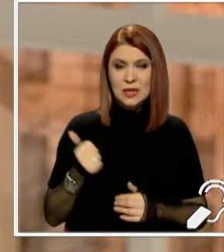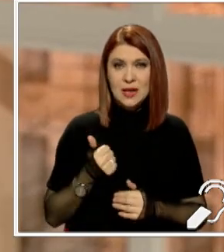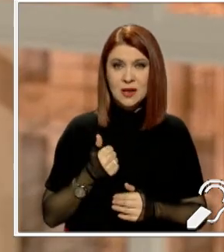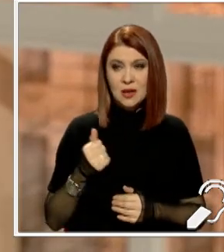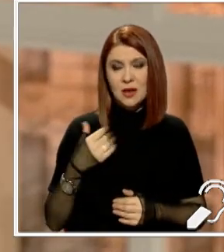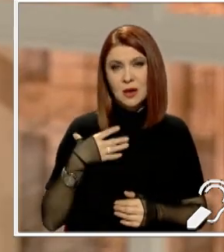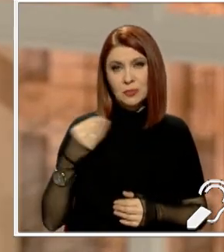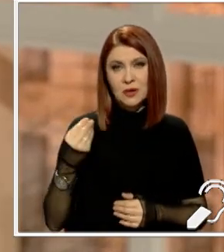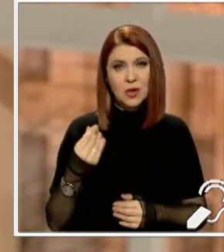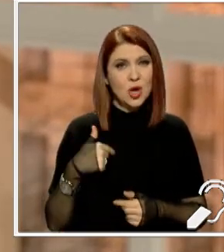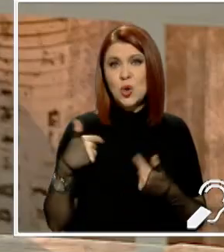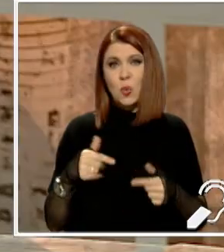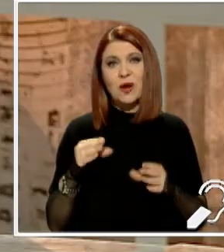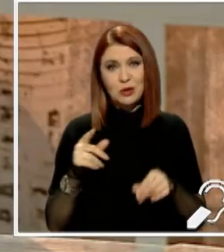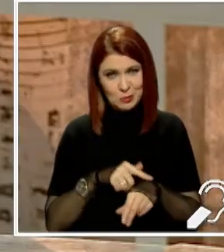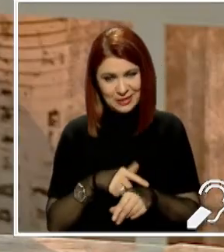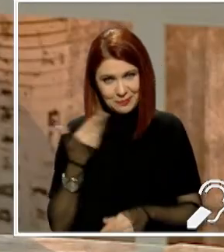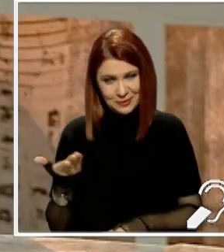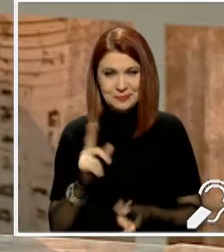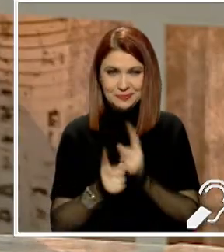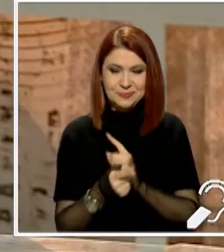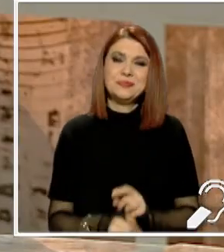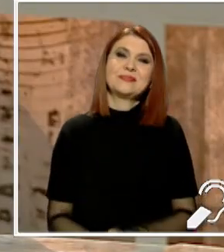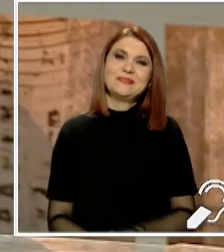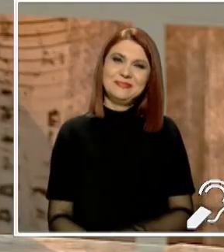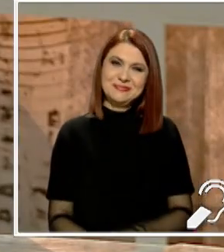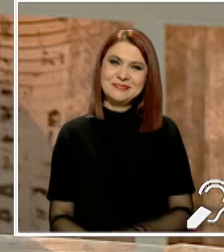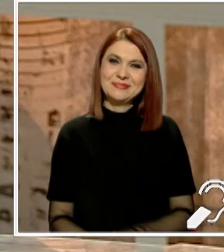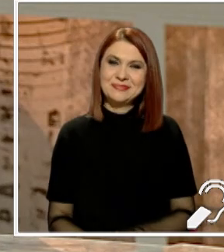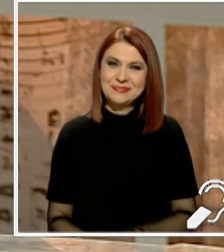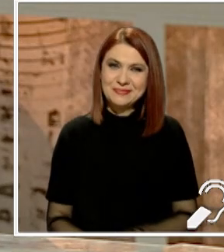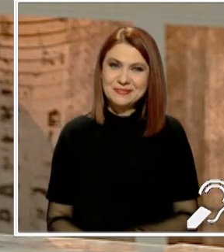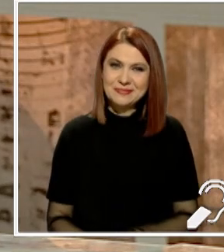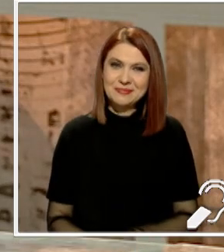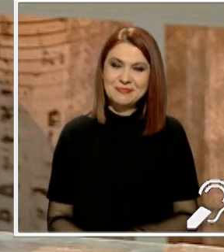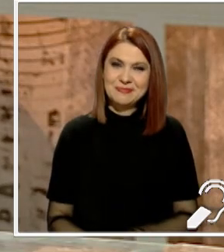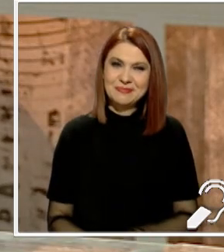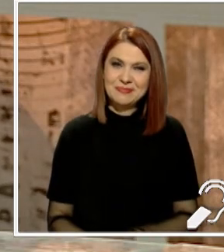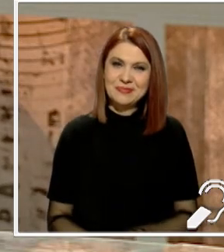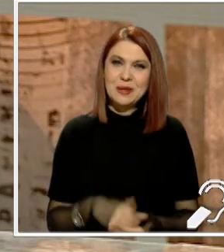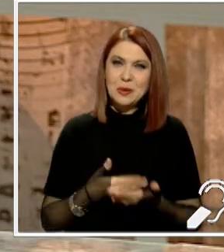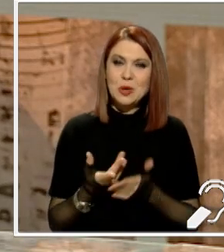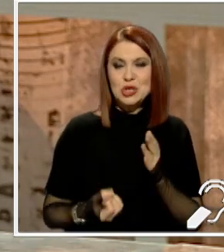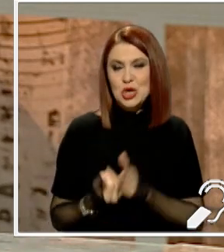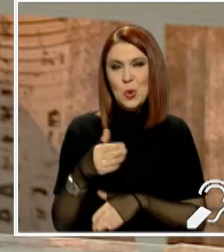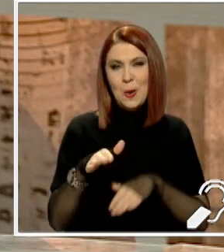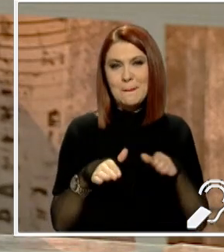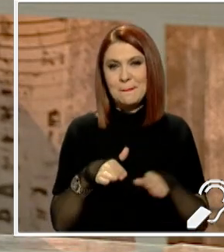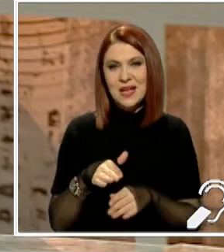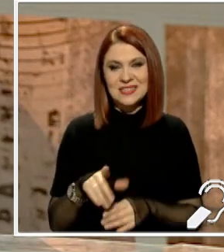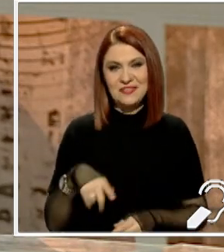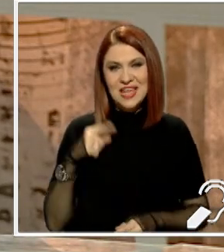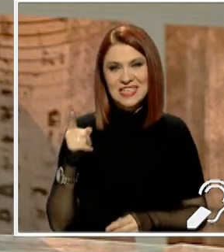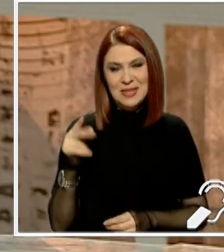inspired. Deci nu are foarte mult timp la dispoziție, dar tânăra generație îl inspiră pentru acest nou pas în